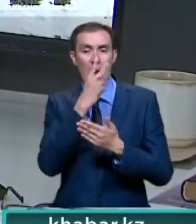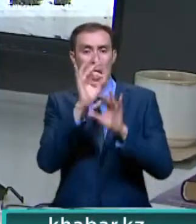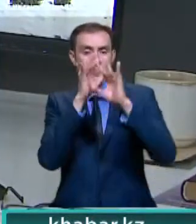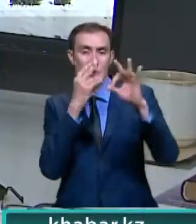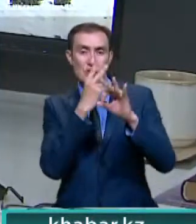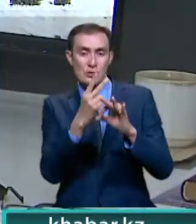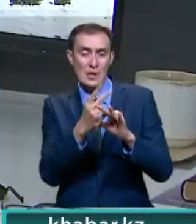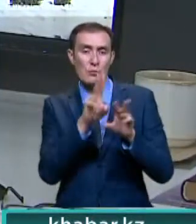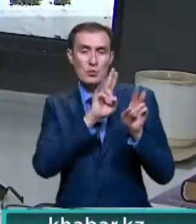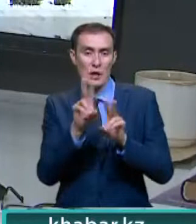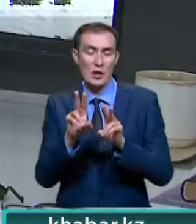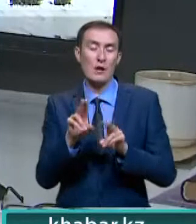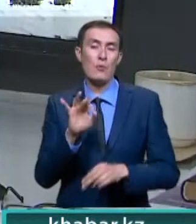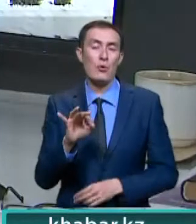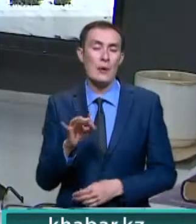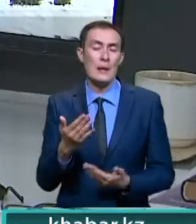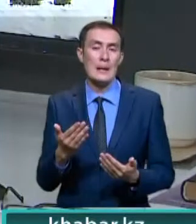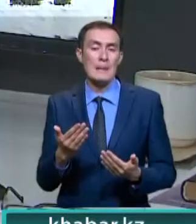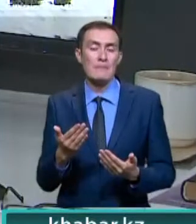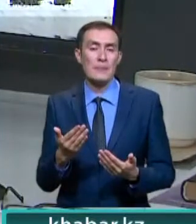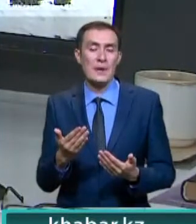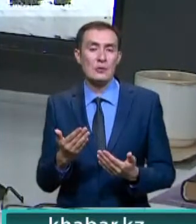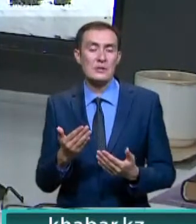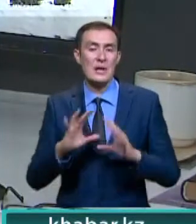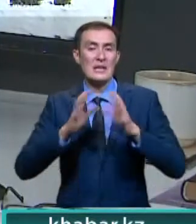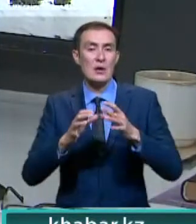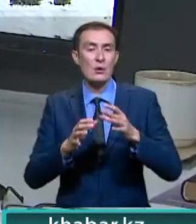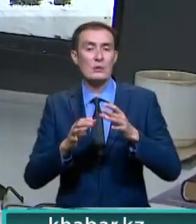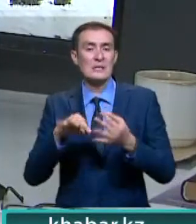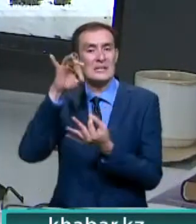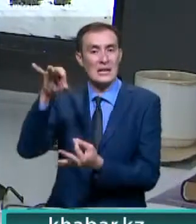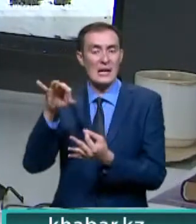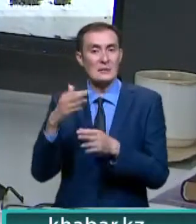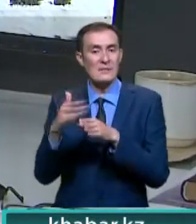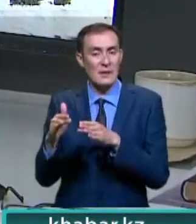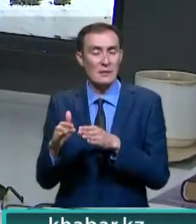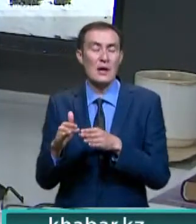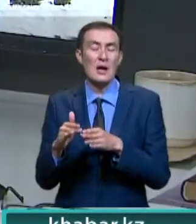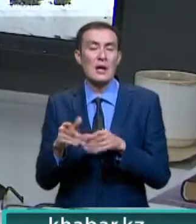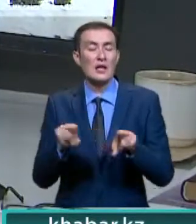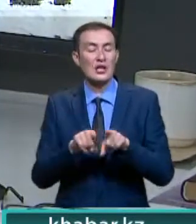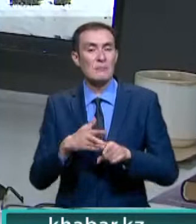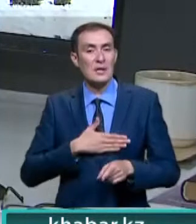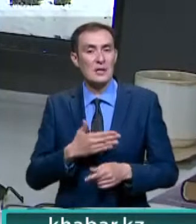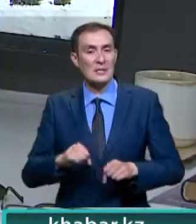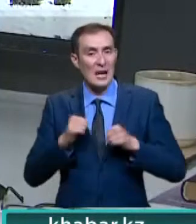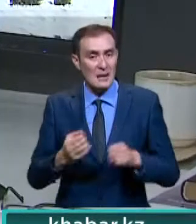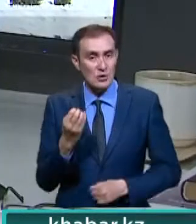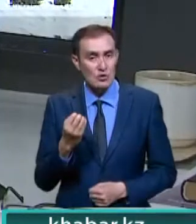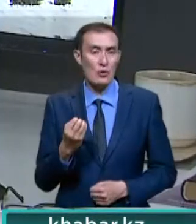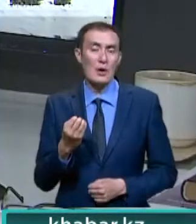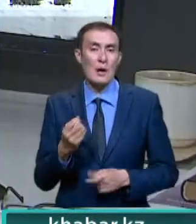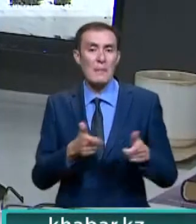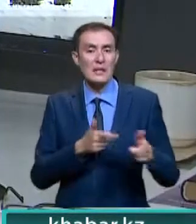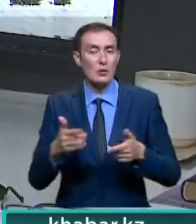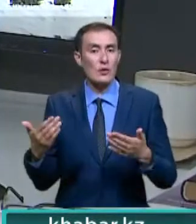часть наблюдений по, допустим, геостационарным объектам. Плюс к этому мы стараемся